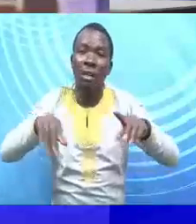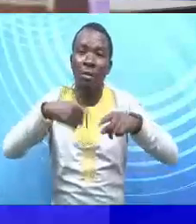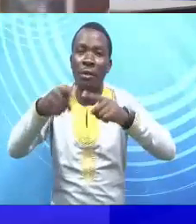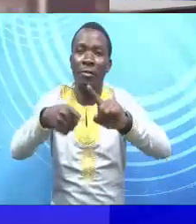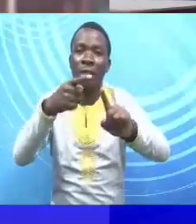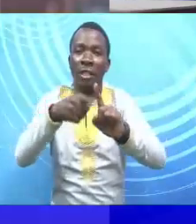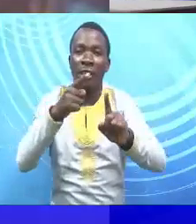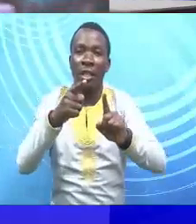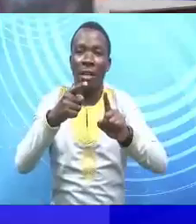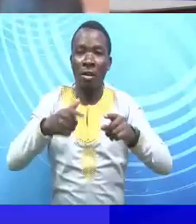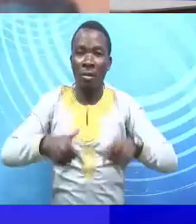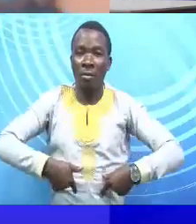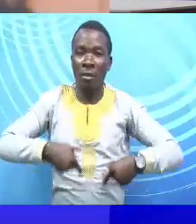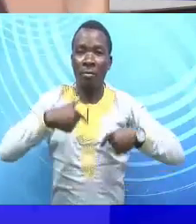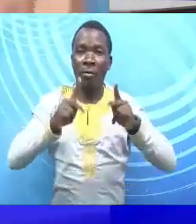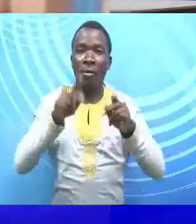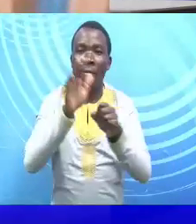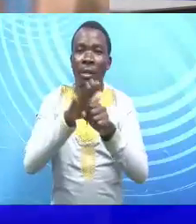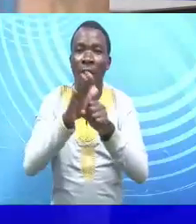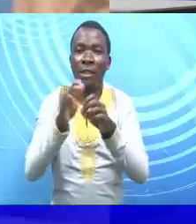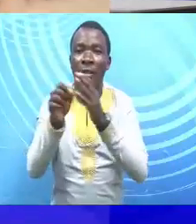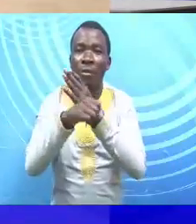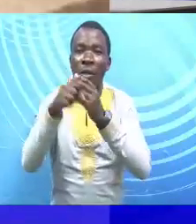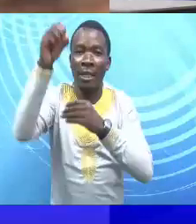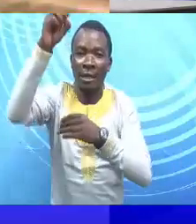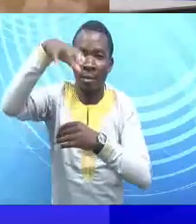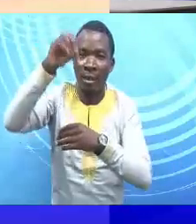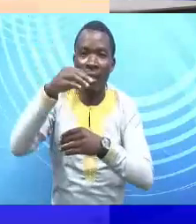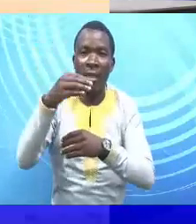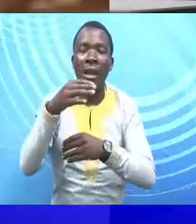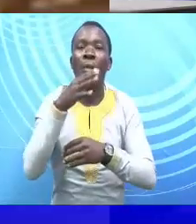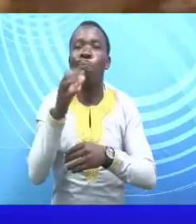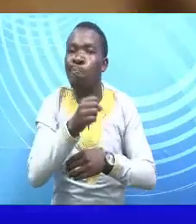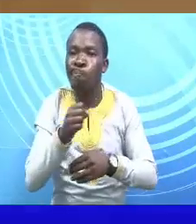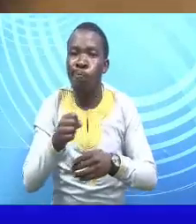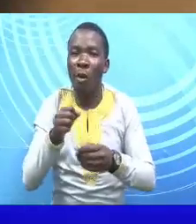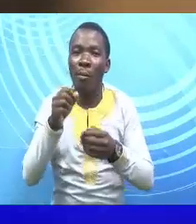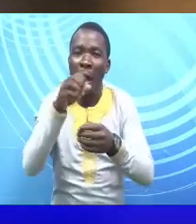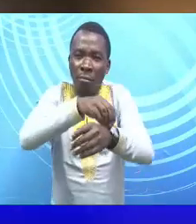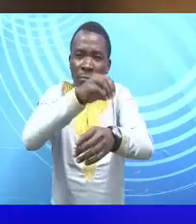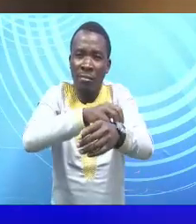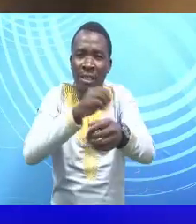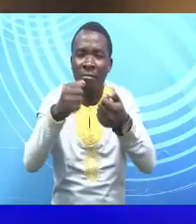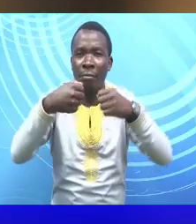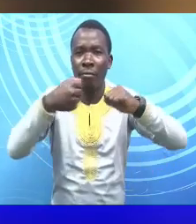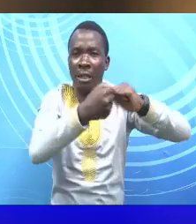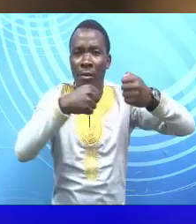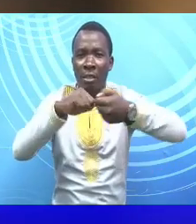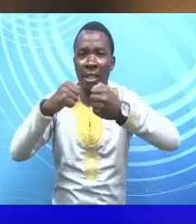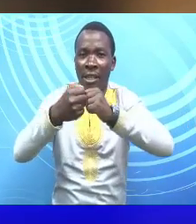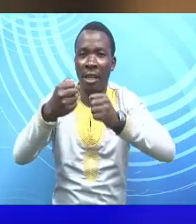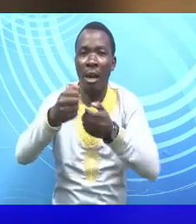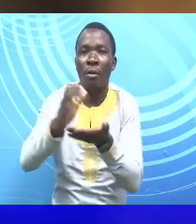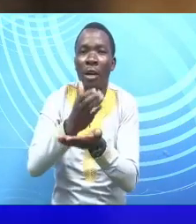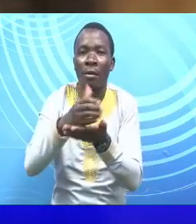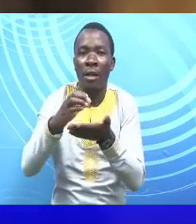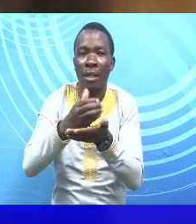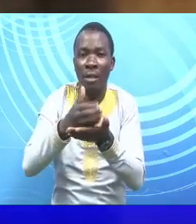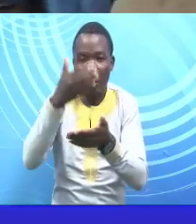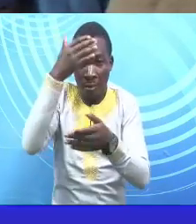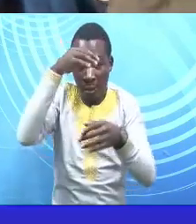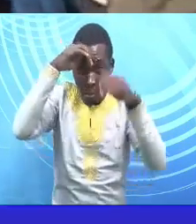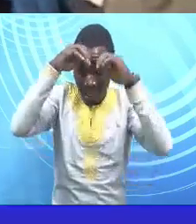Naho mu murenge wa Kigali abakecuru 2 n'umugabo umwe bakomerekeye mu kabari ubwo barwaniragamo basinze. Hanze y'u Rwanda,